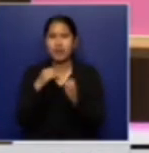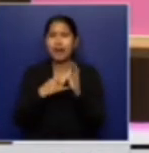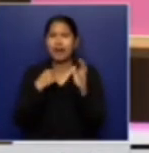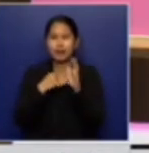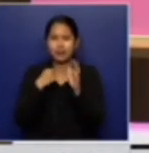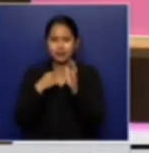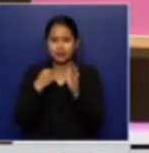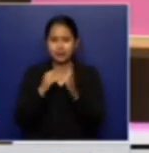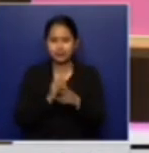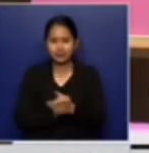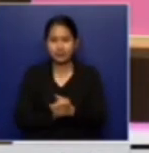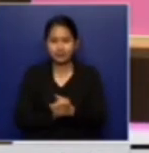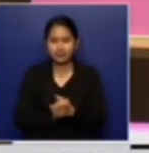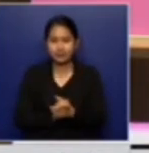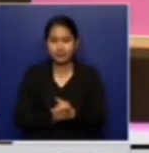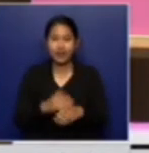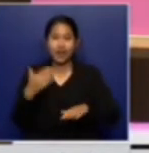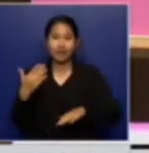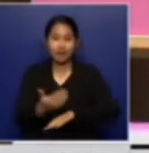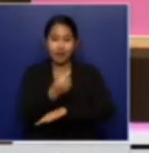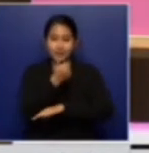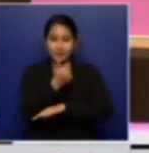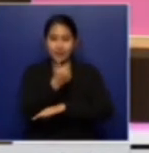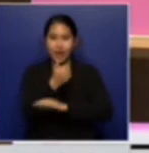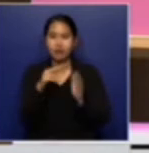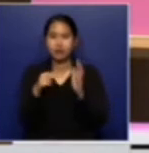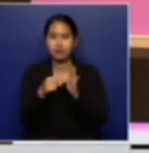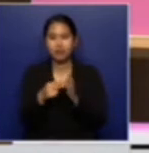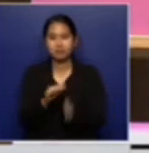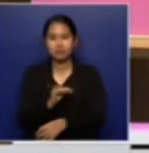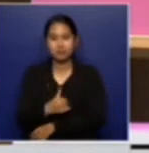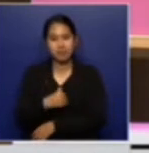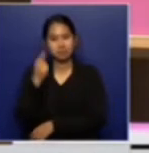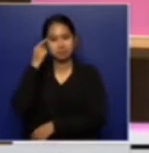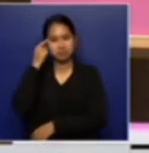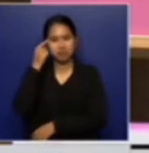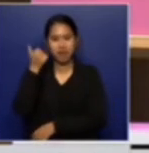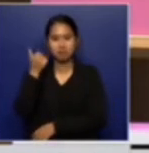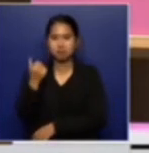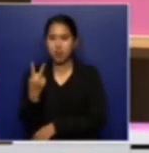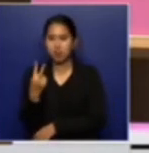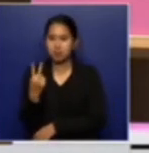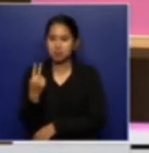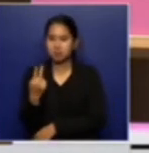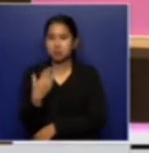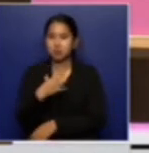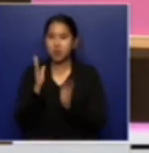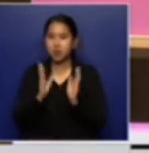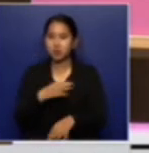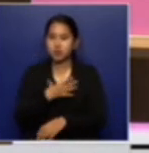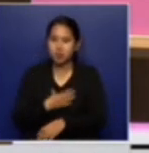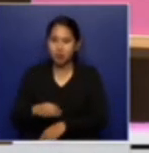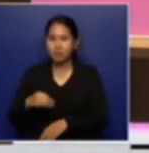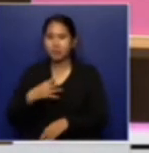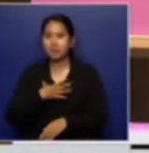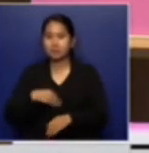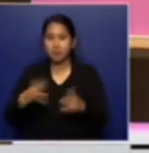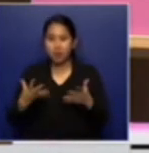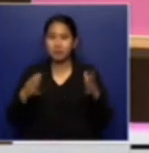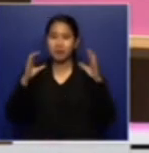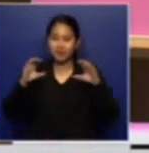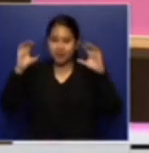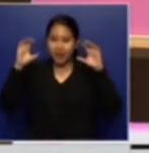ายในด้านการเมืองมันก็เป็นสองแง่ด้วยกันมีคนรักคนชังฝ่ายค้านฝ่ายรัฐบาลก็เ